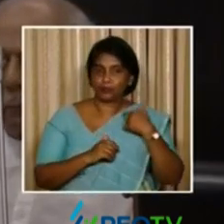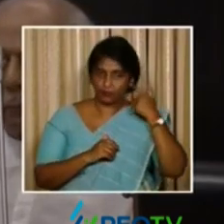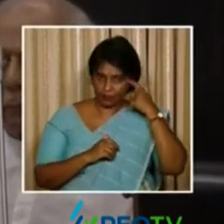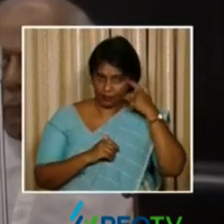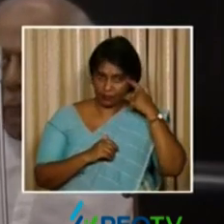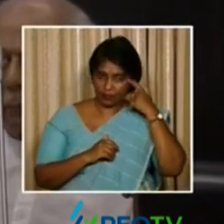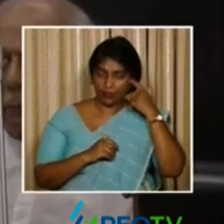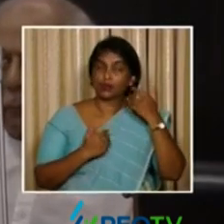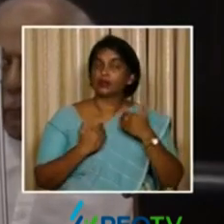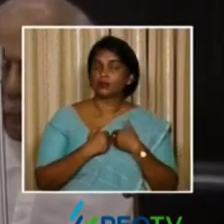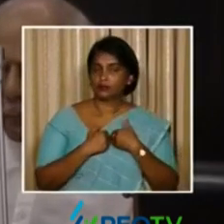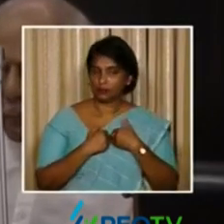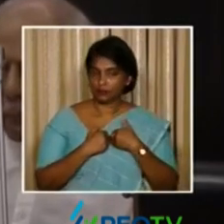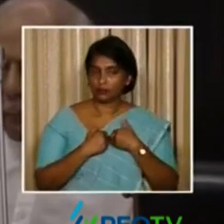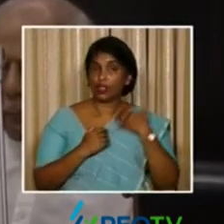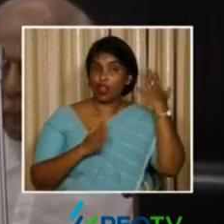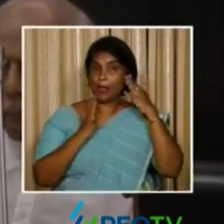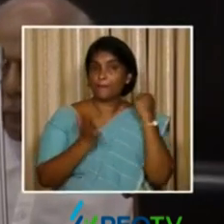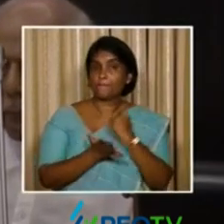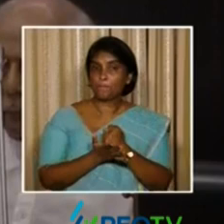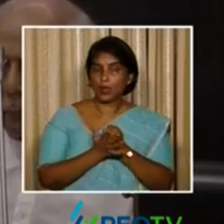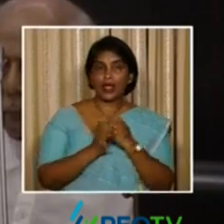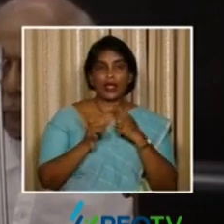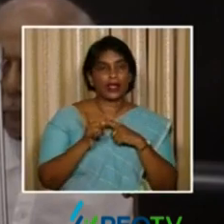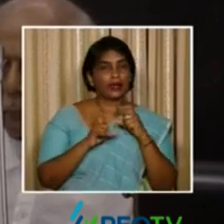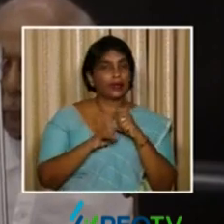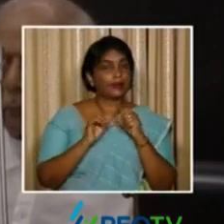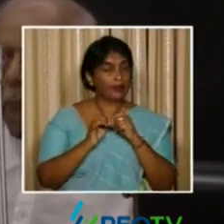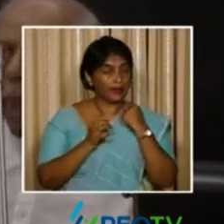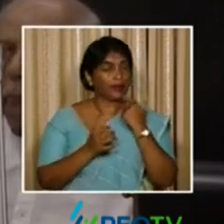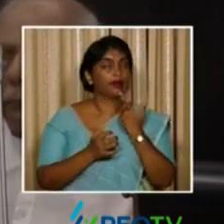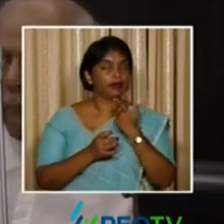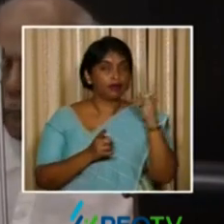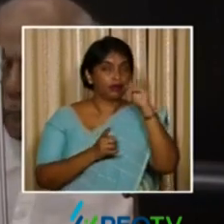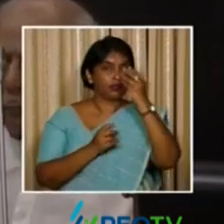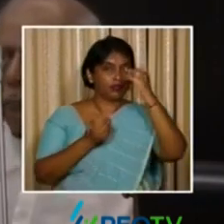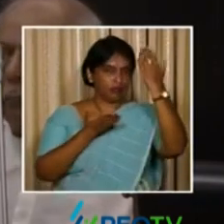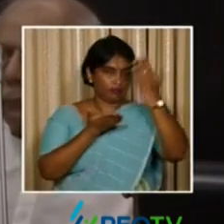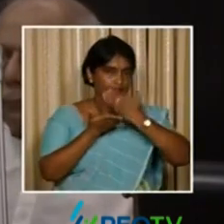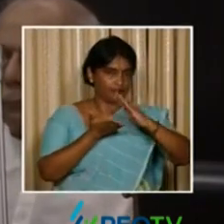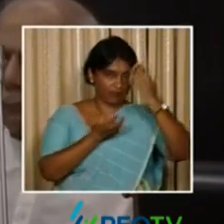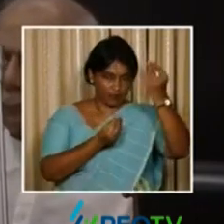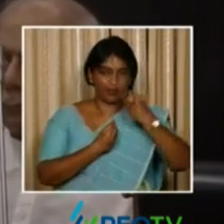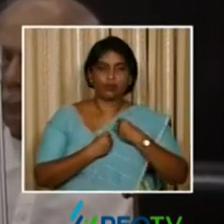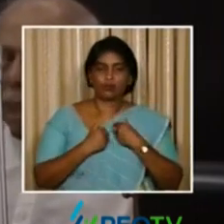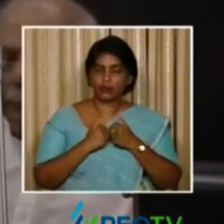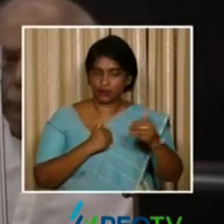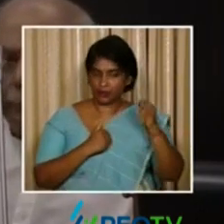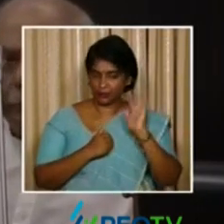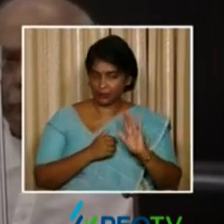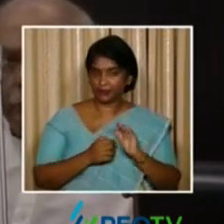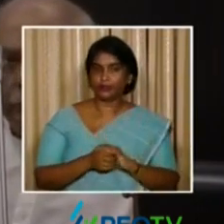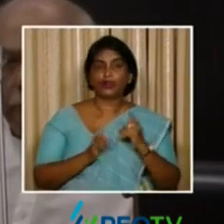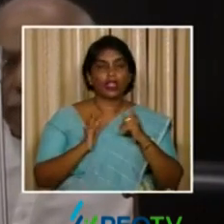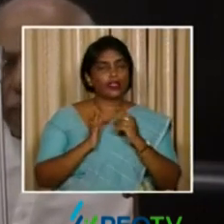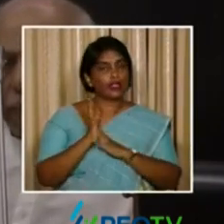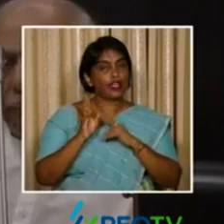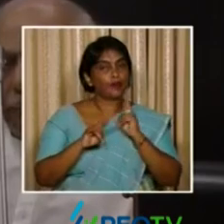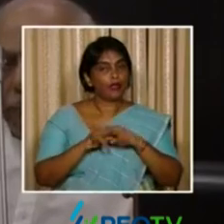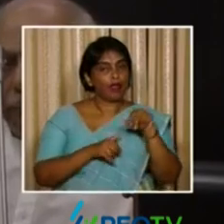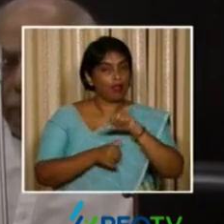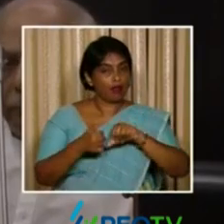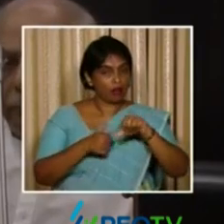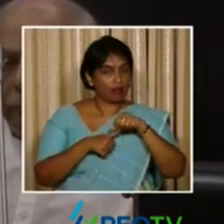சுதந்திரத்துக்கு மதிப்பளிப்பவுடன் அமைதியான ஆர்ப்பாட்டங்களுக்கும் இடம் அளிக்கின்றோம். அதனை விடுத்து ஆர்ப்பாட்டங்கள் பேரணிகள் மூலம் இந்த நடவடிக்கையை